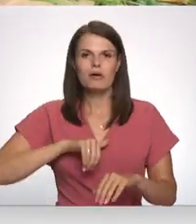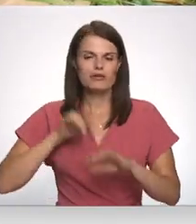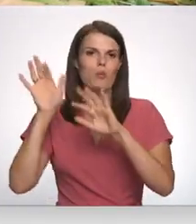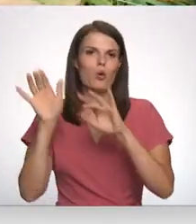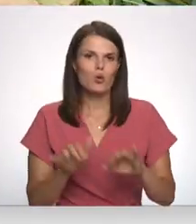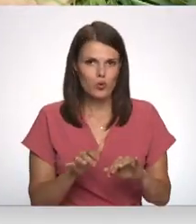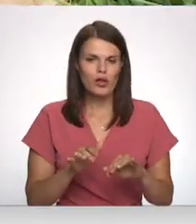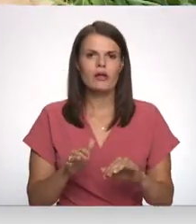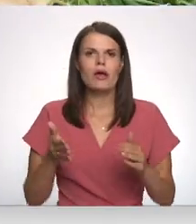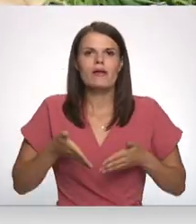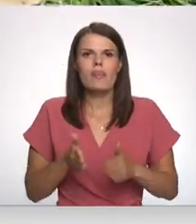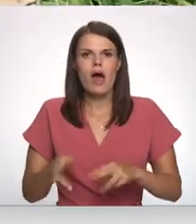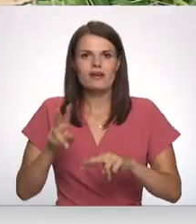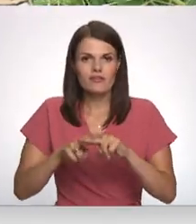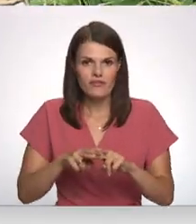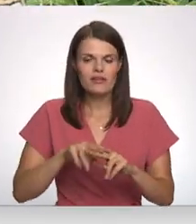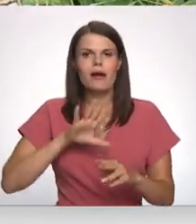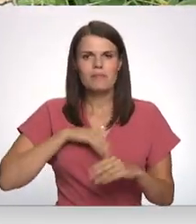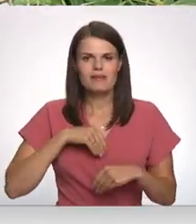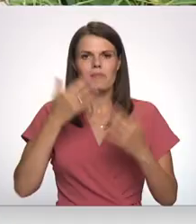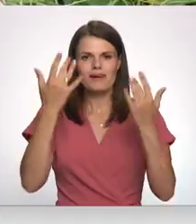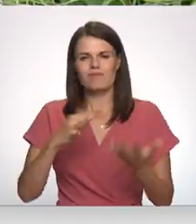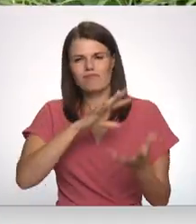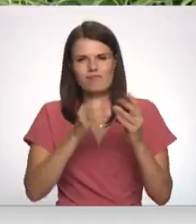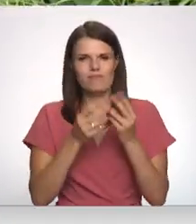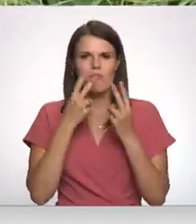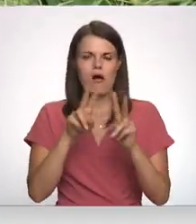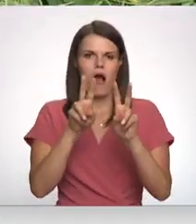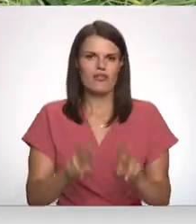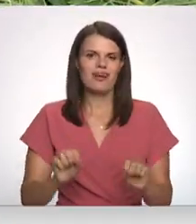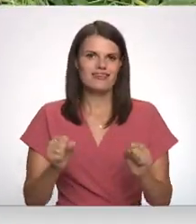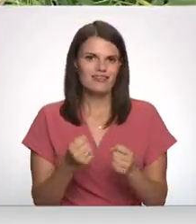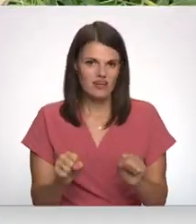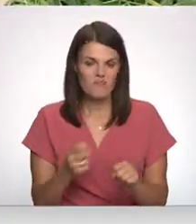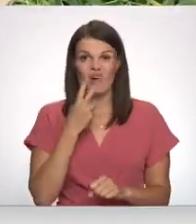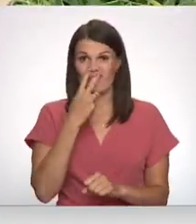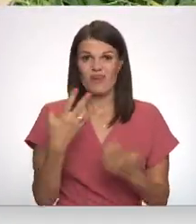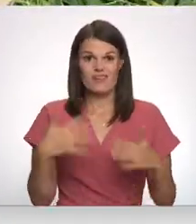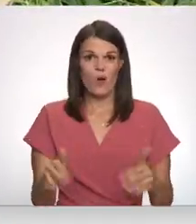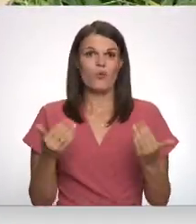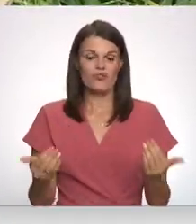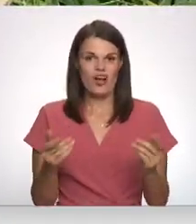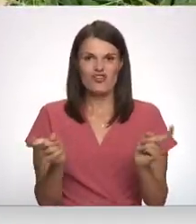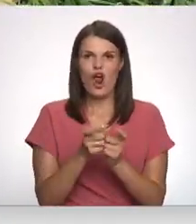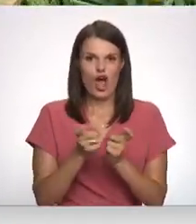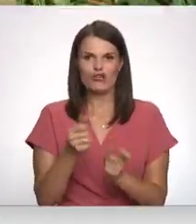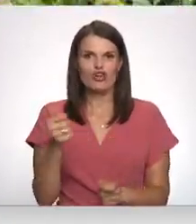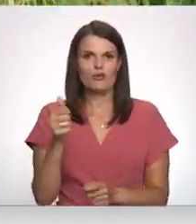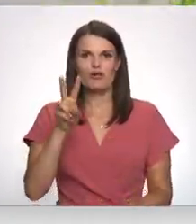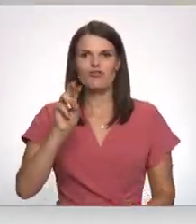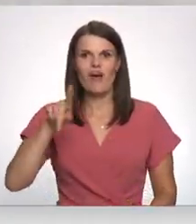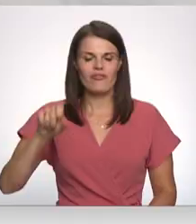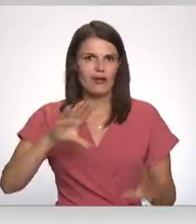Rezultātus apkopos un analizēs ziemā, bet jau šobrīd var saskatīt tendences. Laši, īpaši Ventā, paliek ar vien mazā. Tur